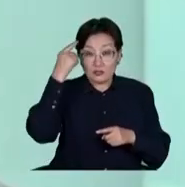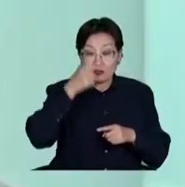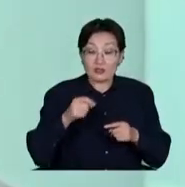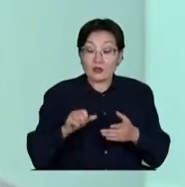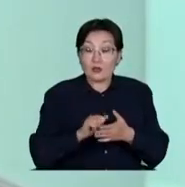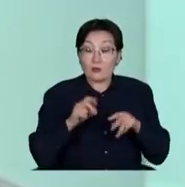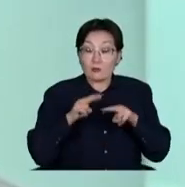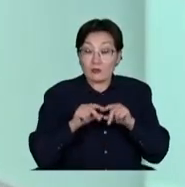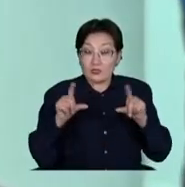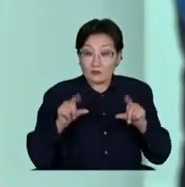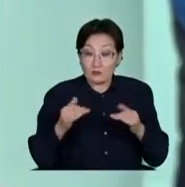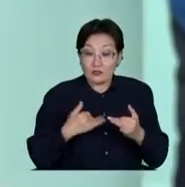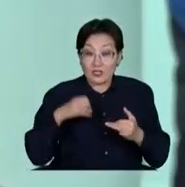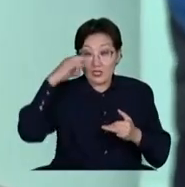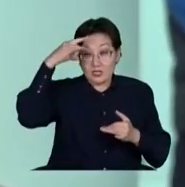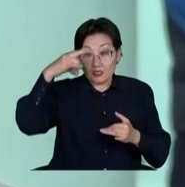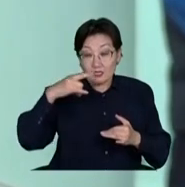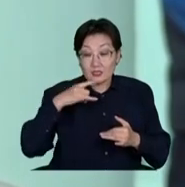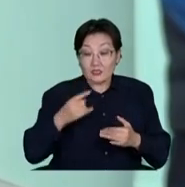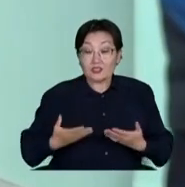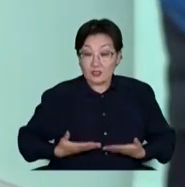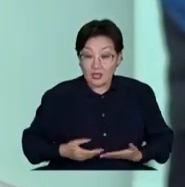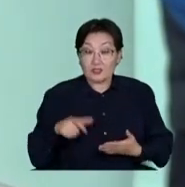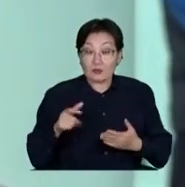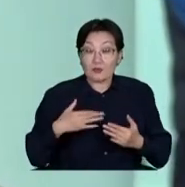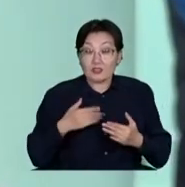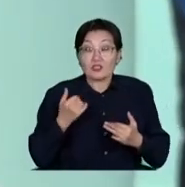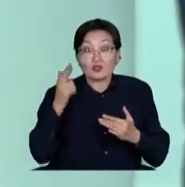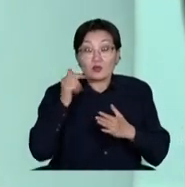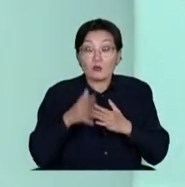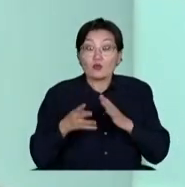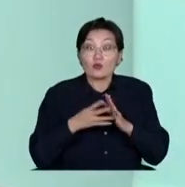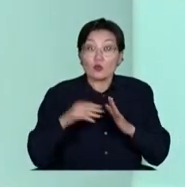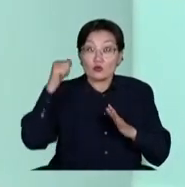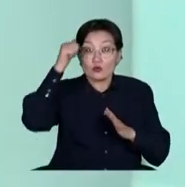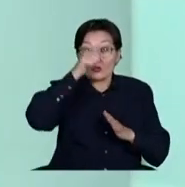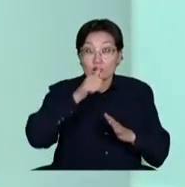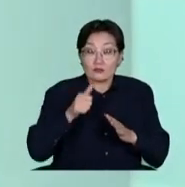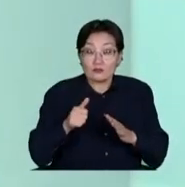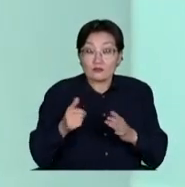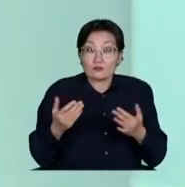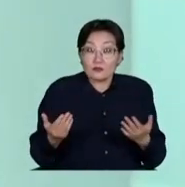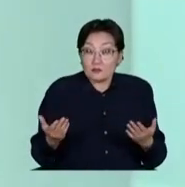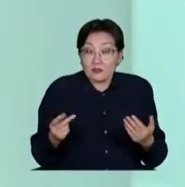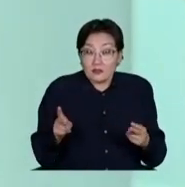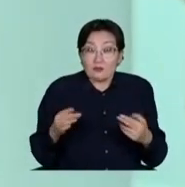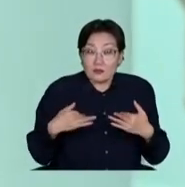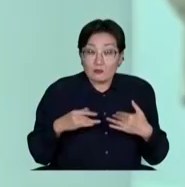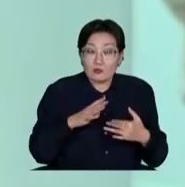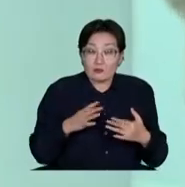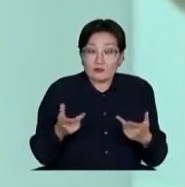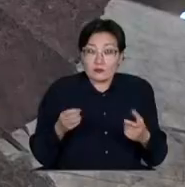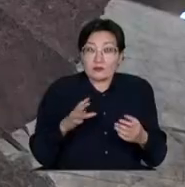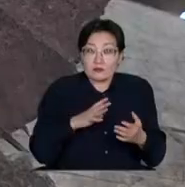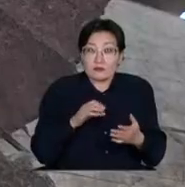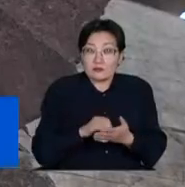Осы Қазақстанның азаматы екенімді енді сездім түлкі. А то 9 жыл болып, черт деп өзінайды. Тайдың есебінде ғана болдық